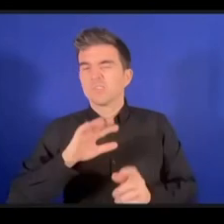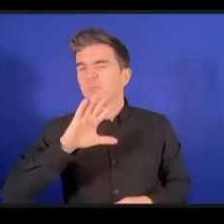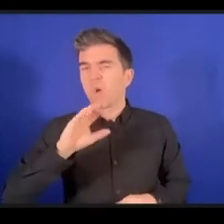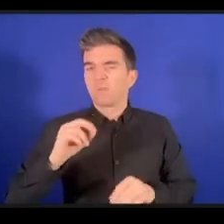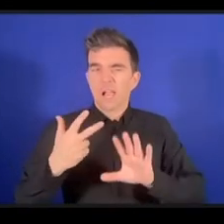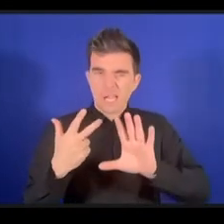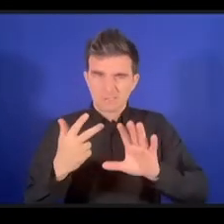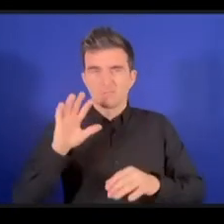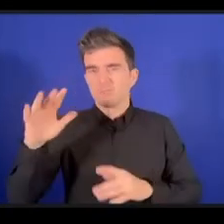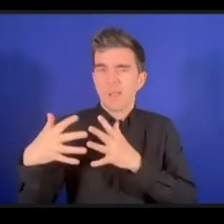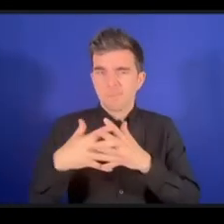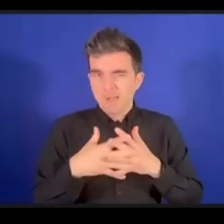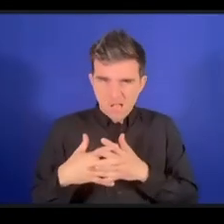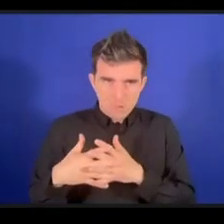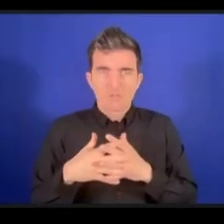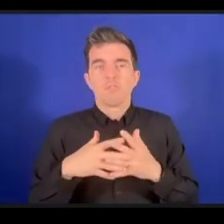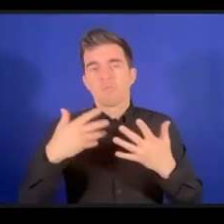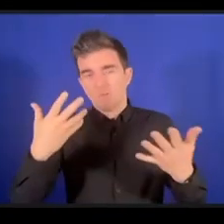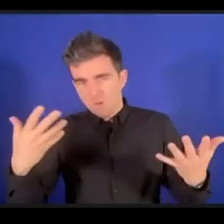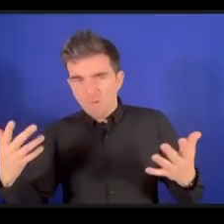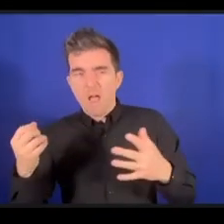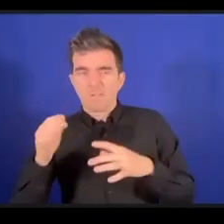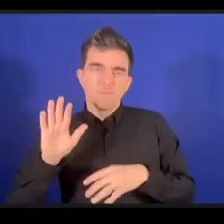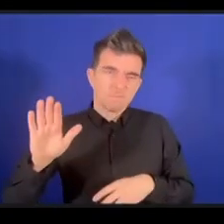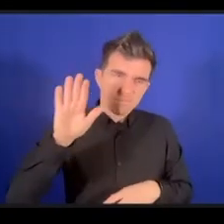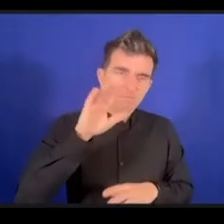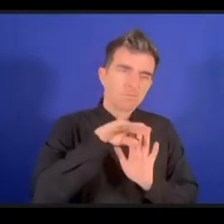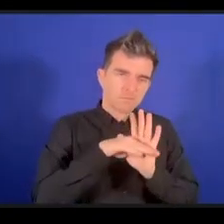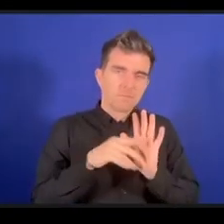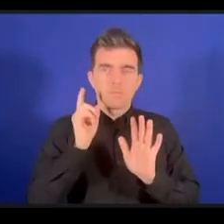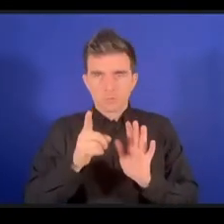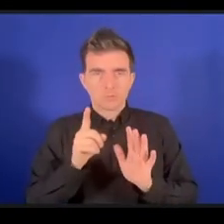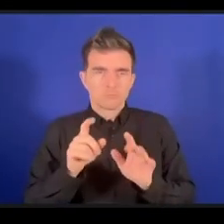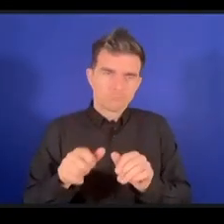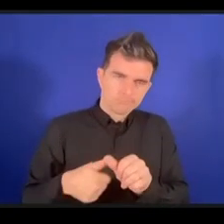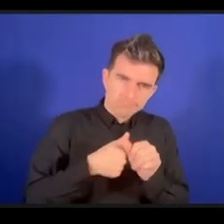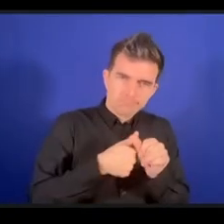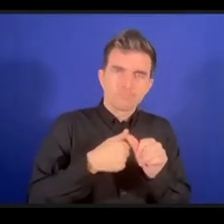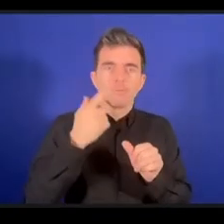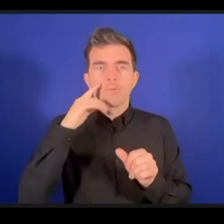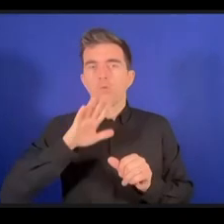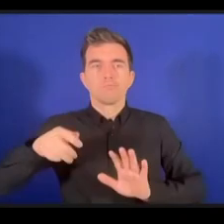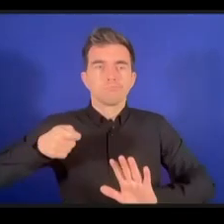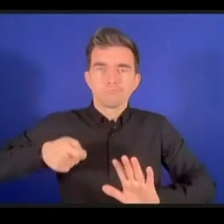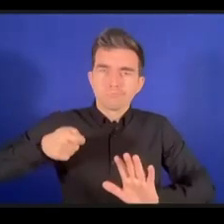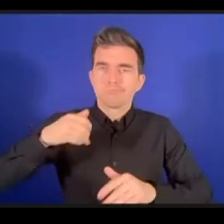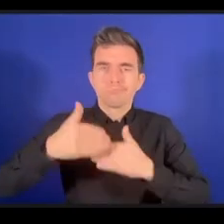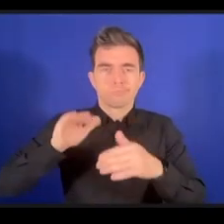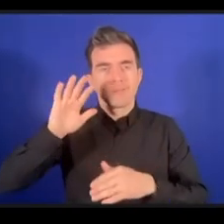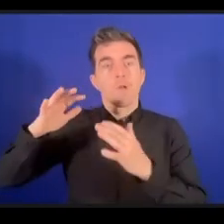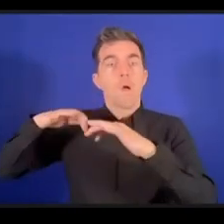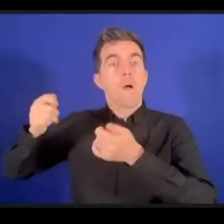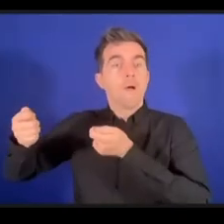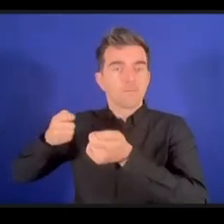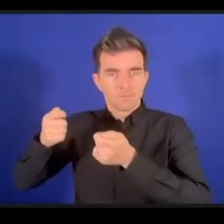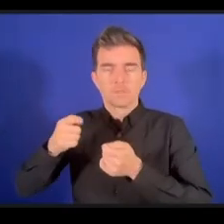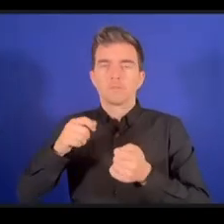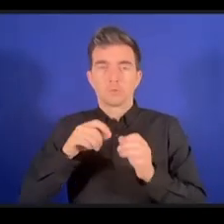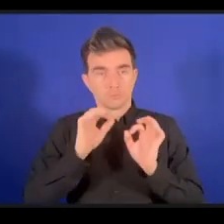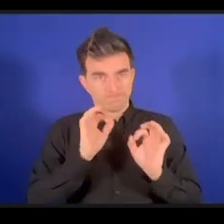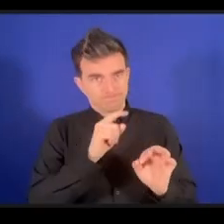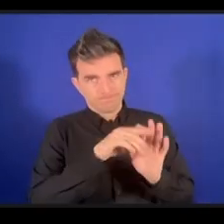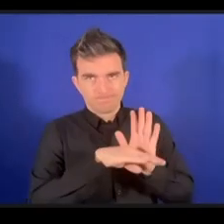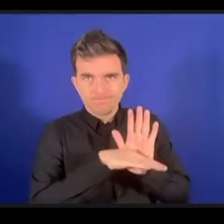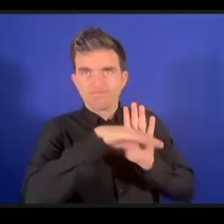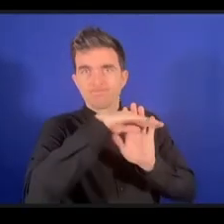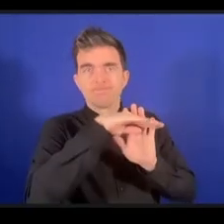是必须就是美国政府或者是有关国家的政府呢，必须在法律上有责任，要让一些平台和科技工